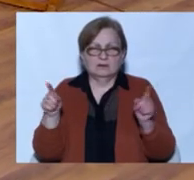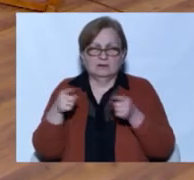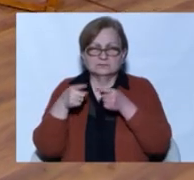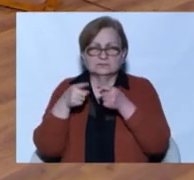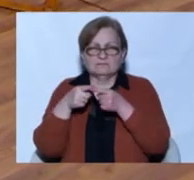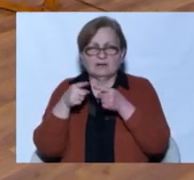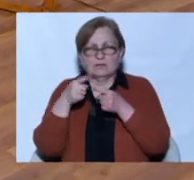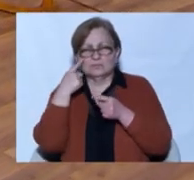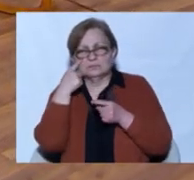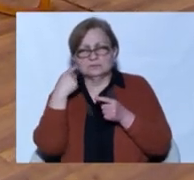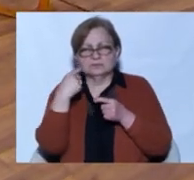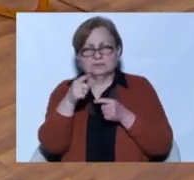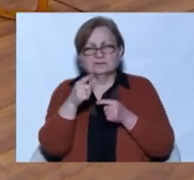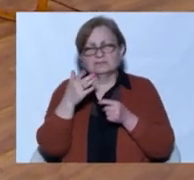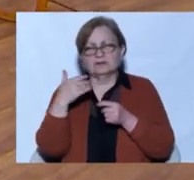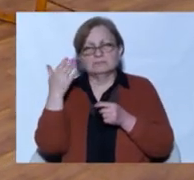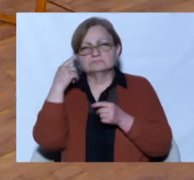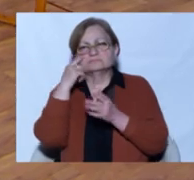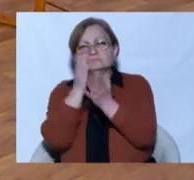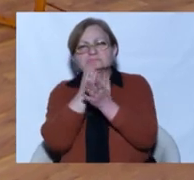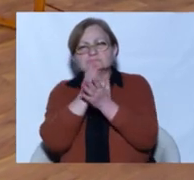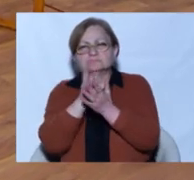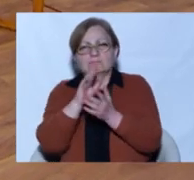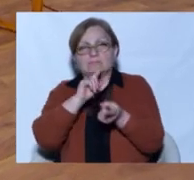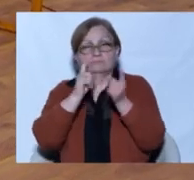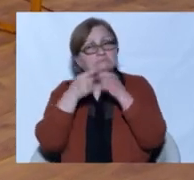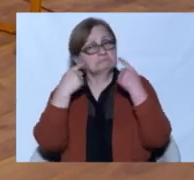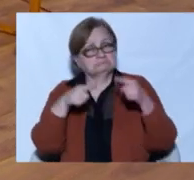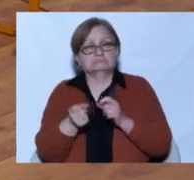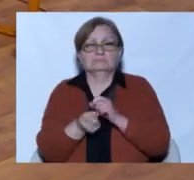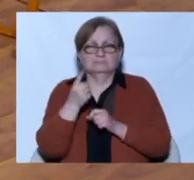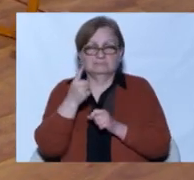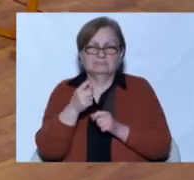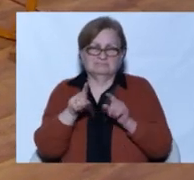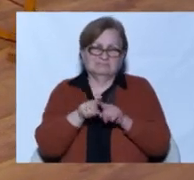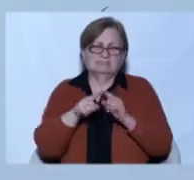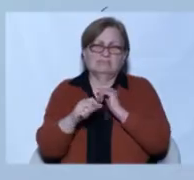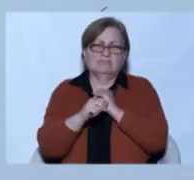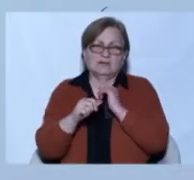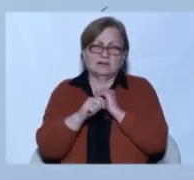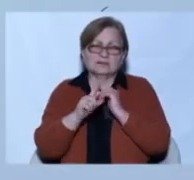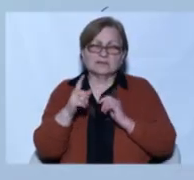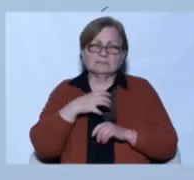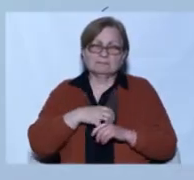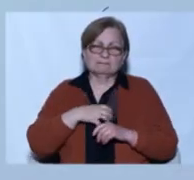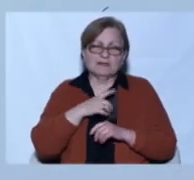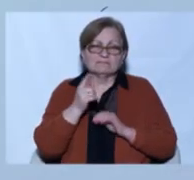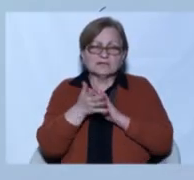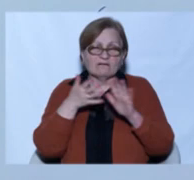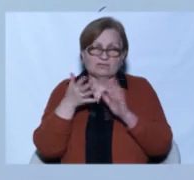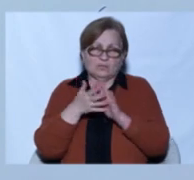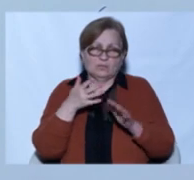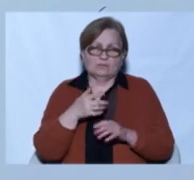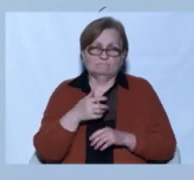კუთხით დანახვას და ეს მეხმარება ნაწარმოების მთავარი სათქმელის გაგებაში.